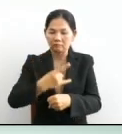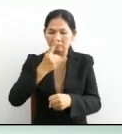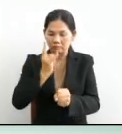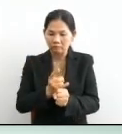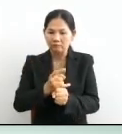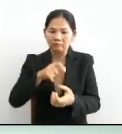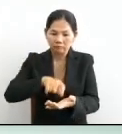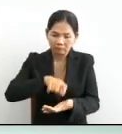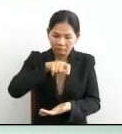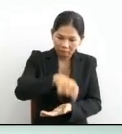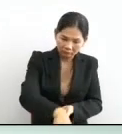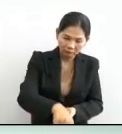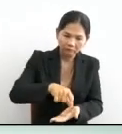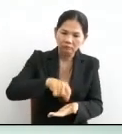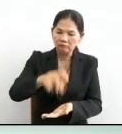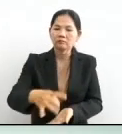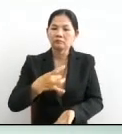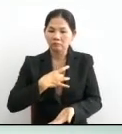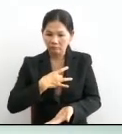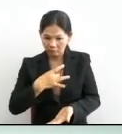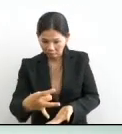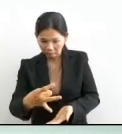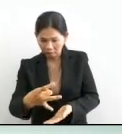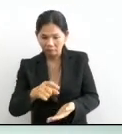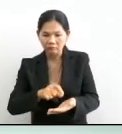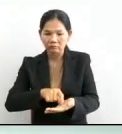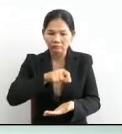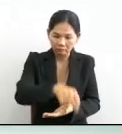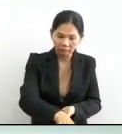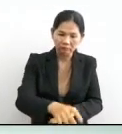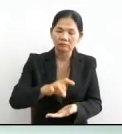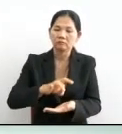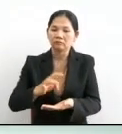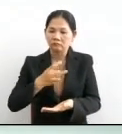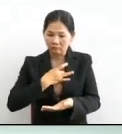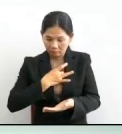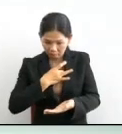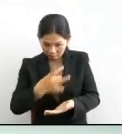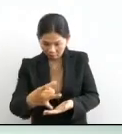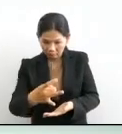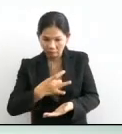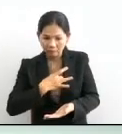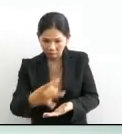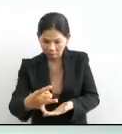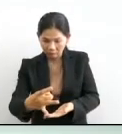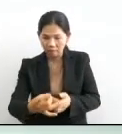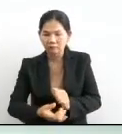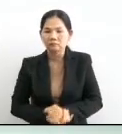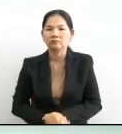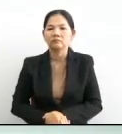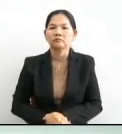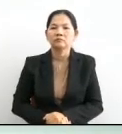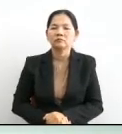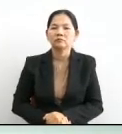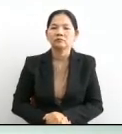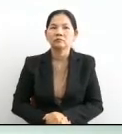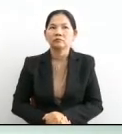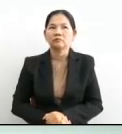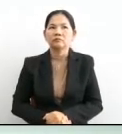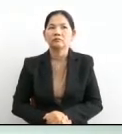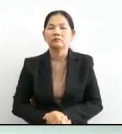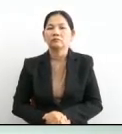đầm lồng mí pro chà bức pro đập bay ấy ạ à. Chà chà đôi chia chà quạt thôi càng